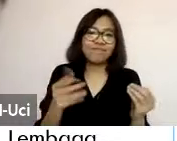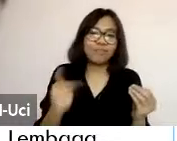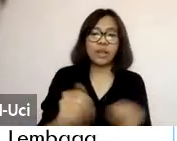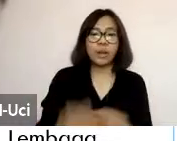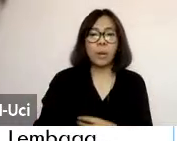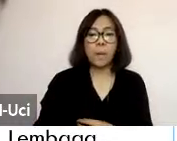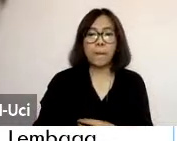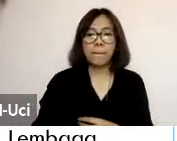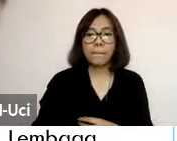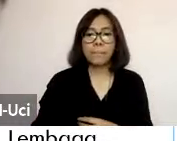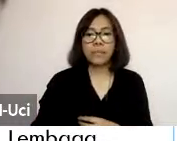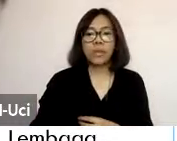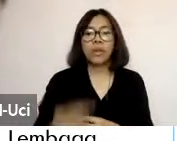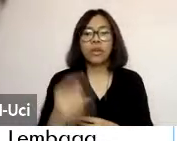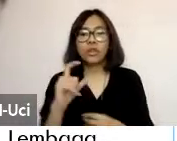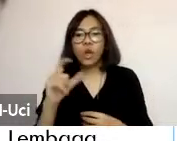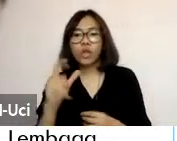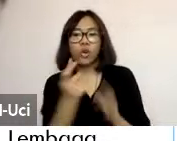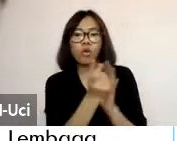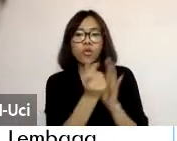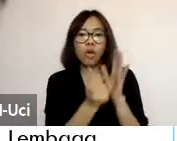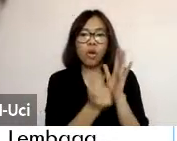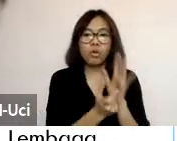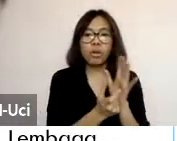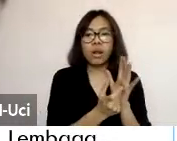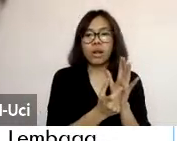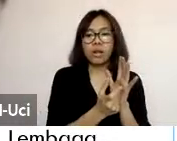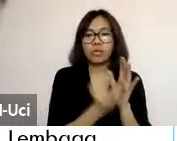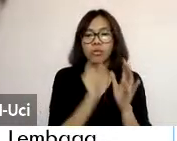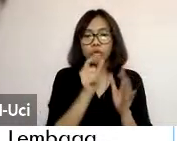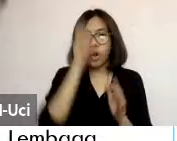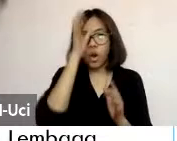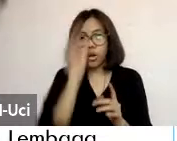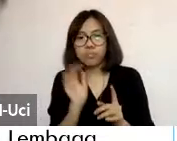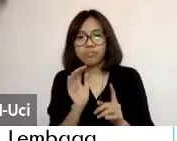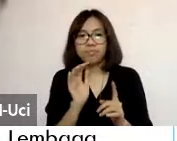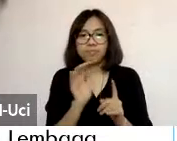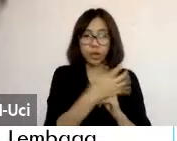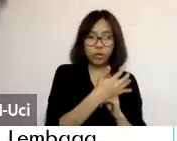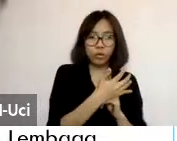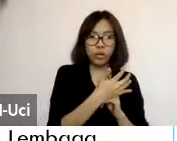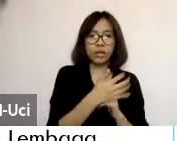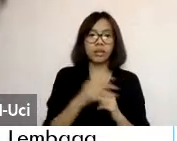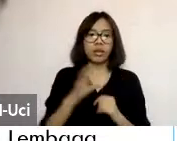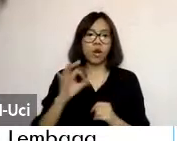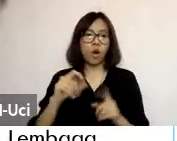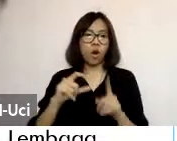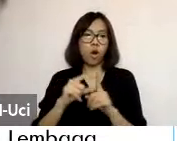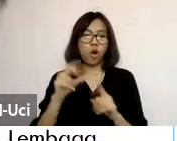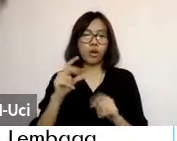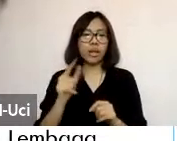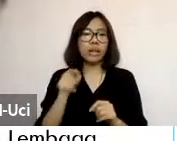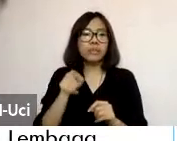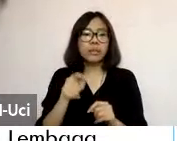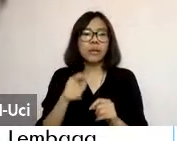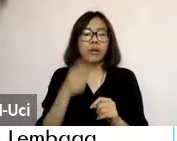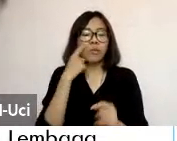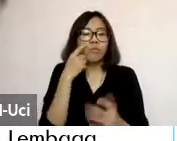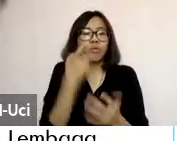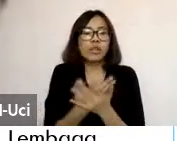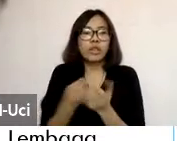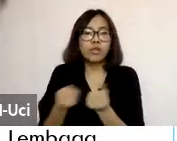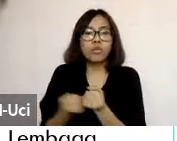misalnya review penampilan konsumen dan mengembangkan lebih lanjut kau biar disini Laut biar menjadi alat dukung nasi pakai